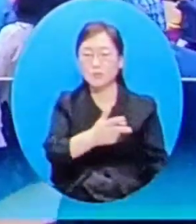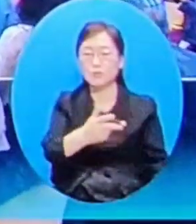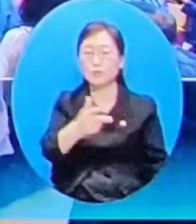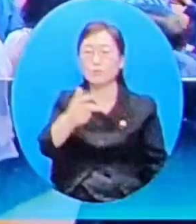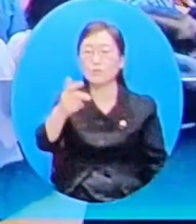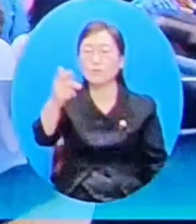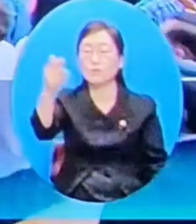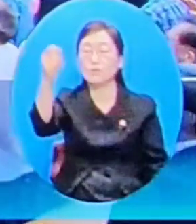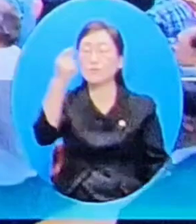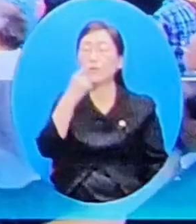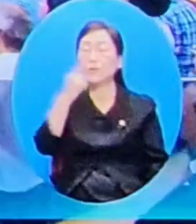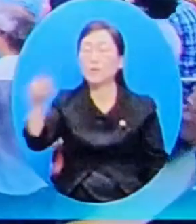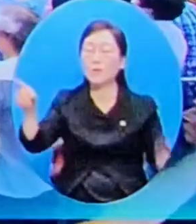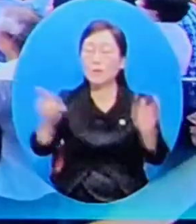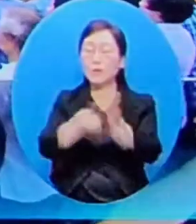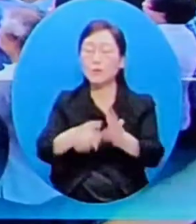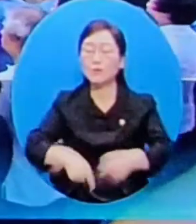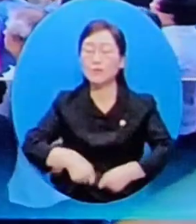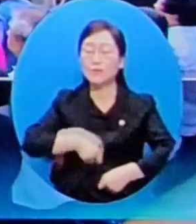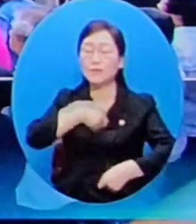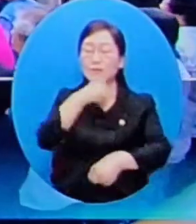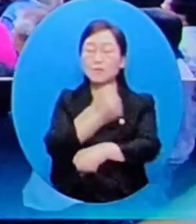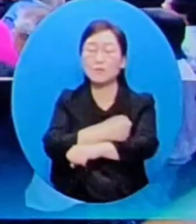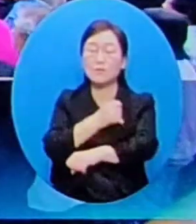신실하신 주, 오